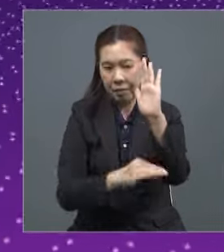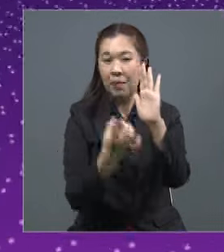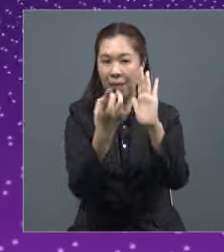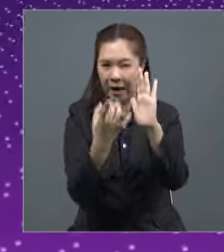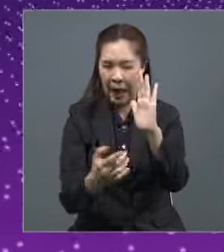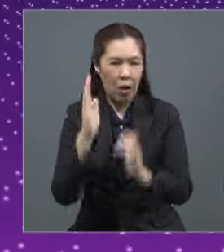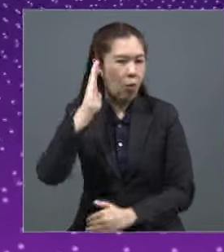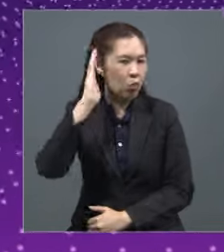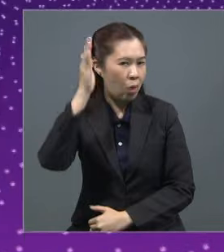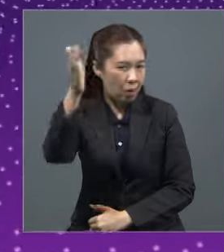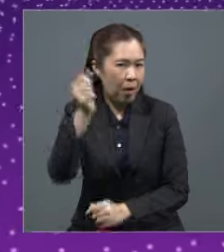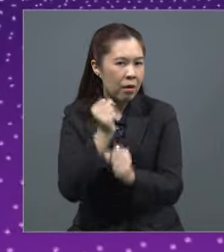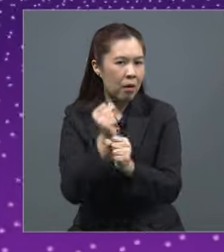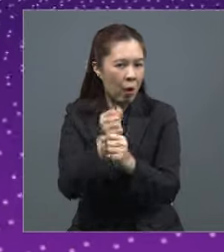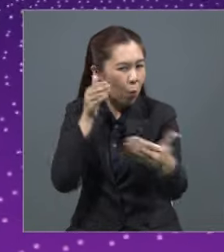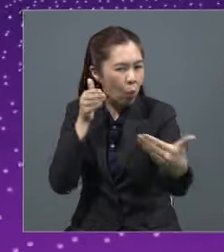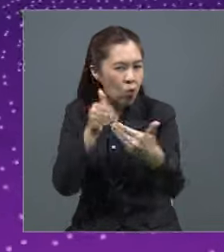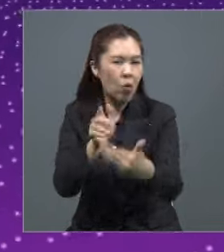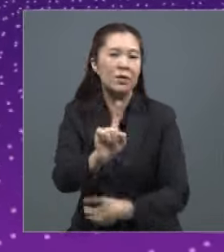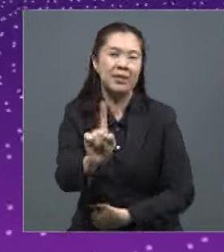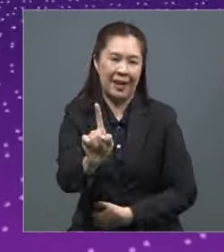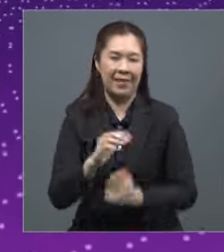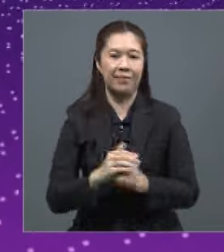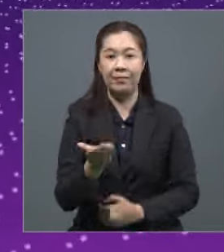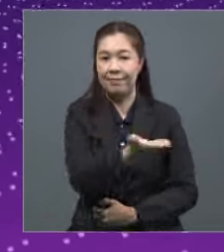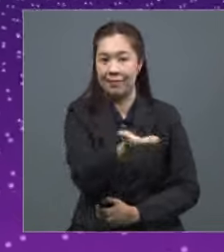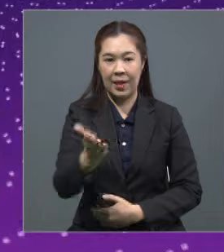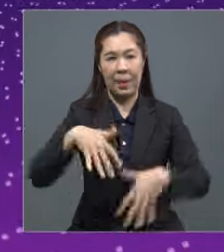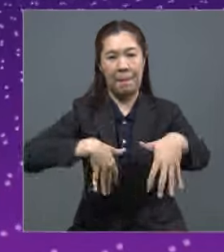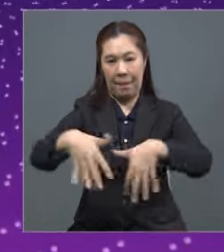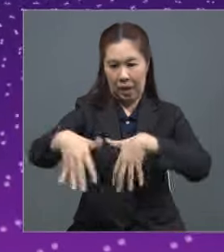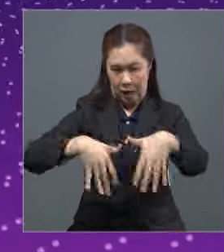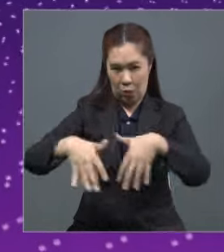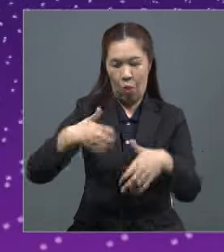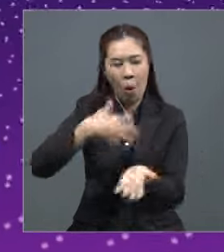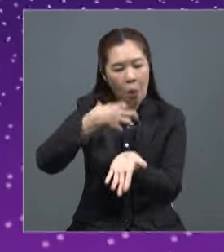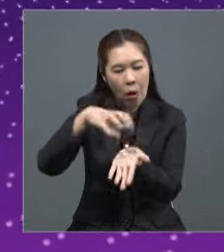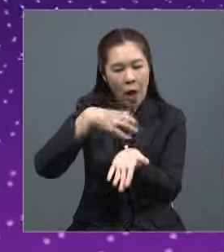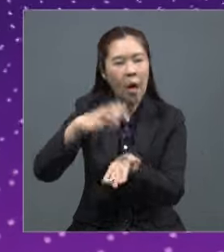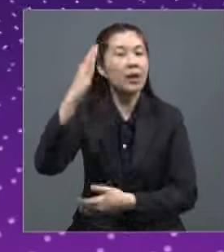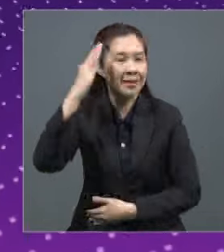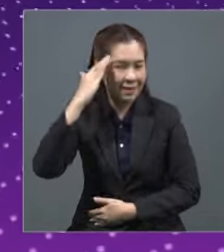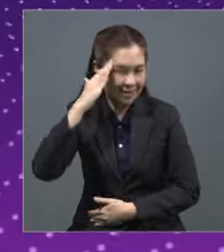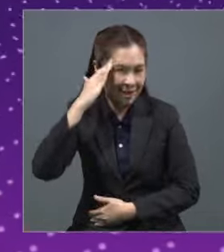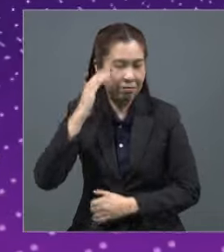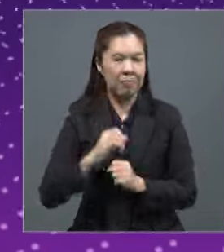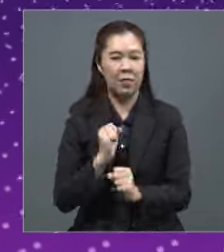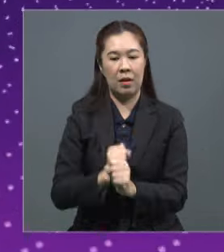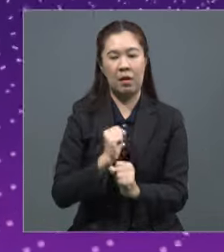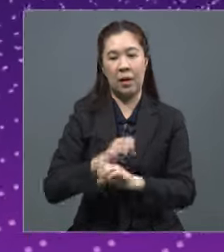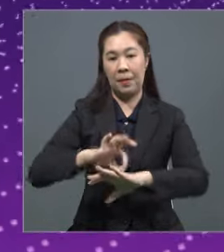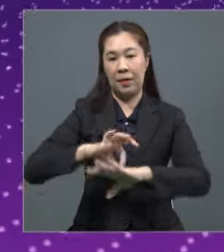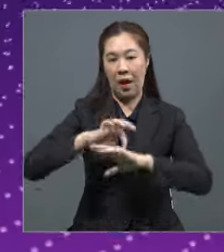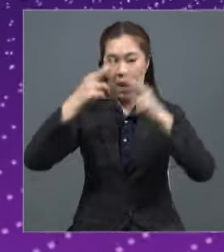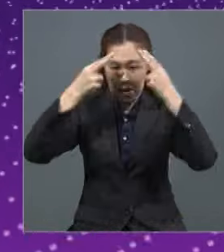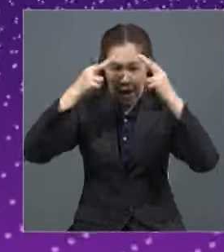รัฐบาลเนี่ยจะเดินหน้าไปทิศทางไหนประชาชนที่ได้ฟังก็จะรู้ว่ารัฐบาลกำลังทำอะไรอยู่แล้วก็ย้ำว่าเป็นนายกรัฐมนตรี